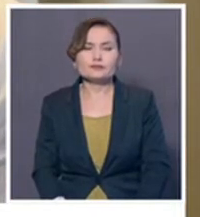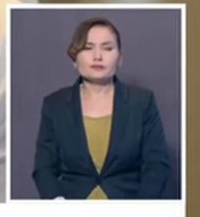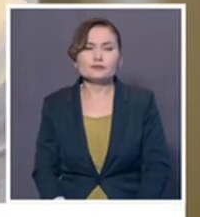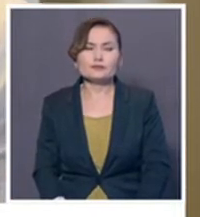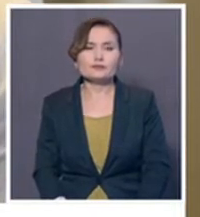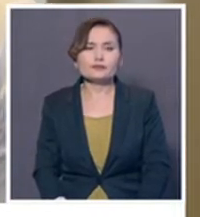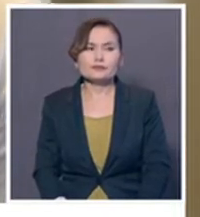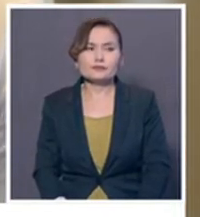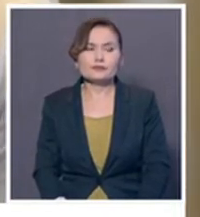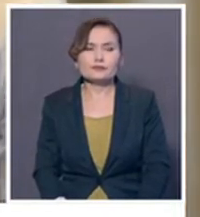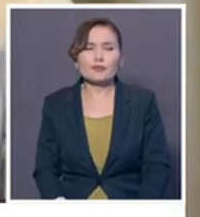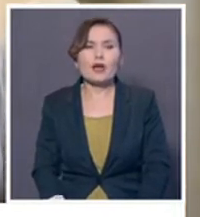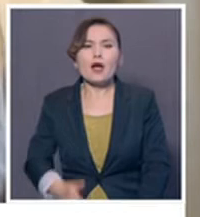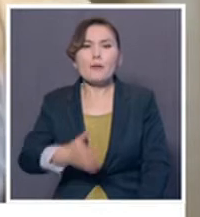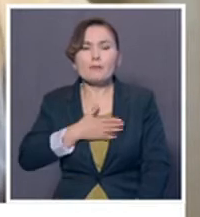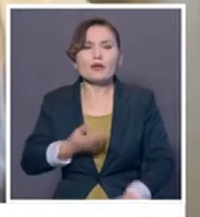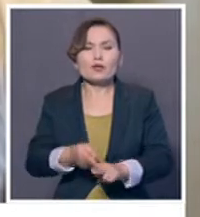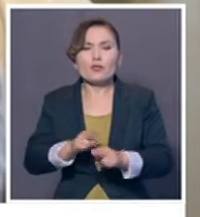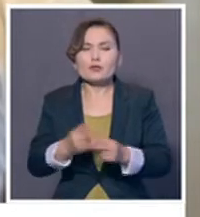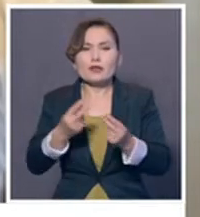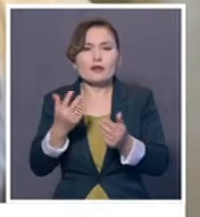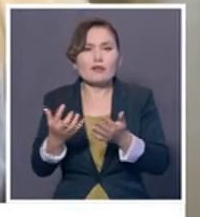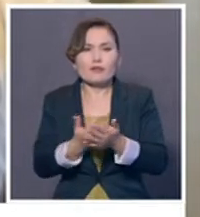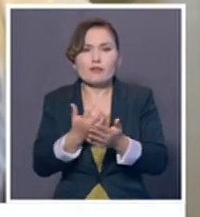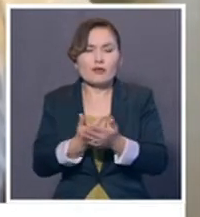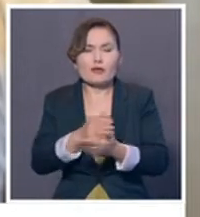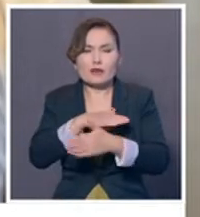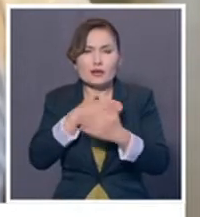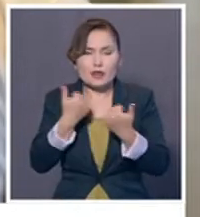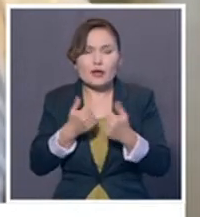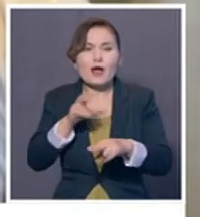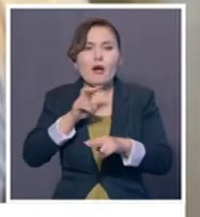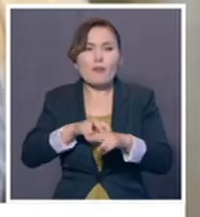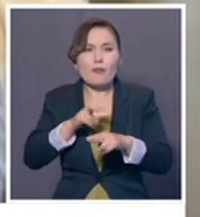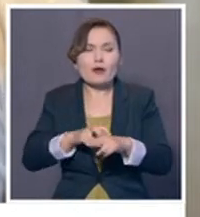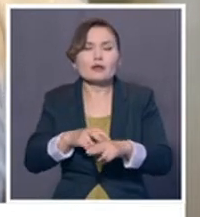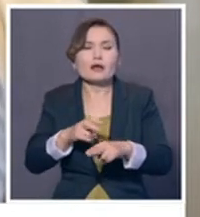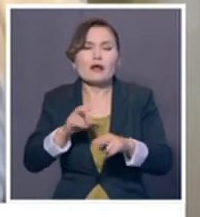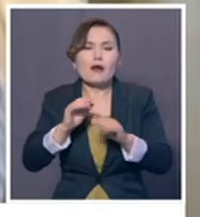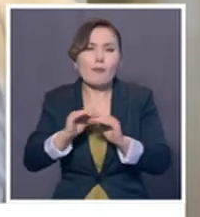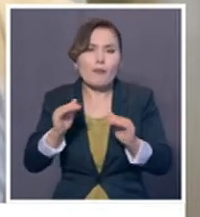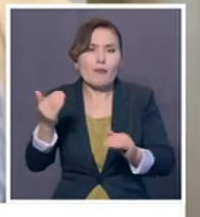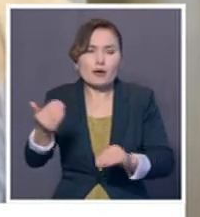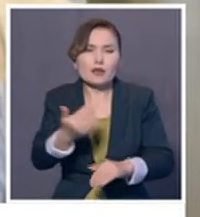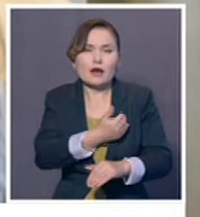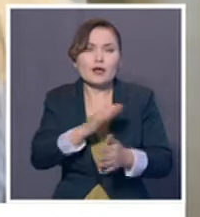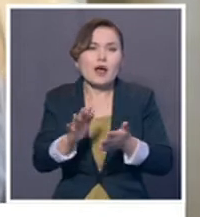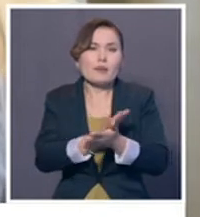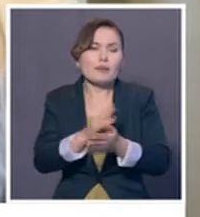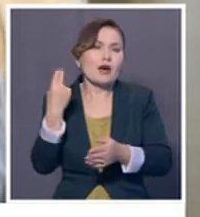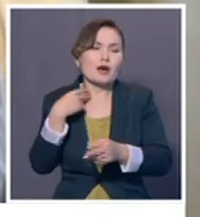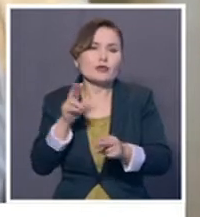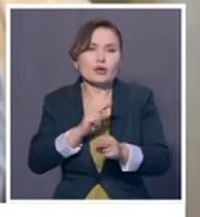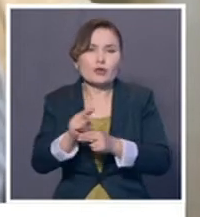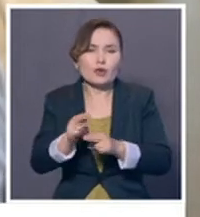Зарабатывать с этого проекта никак. Мен бұл жоба арқылы ақша табуды көздеген жоқпын. Бұл әрқашан қайырымдылық жоба болып қала береді. Дәрігерлер мен тұрмыс төмен